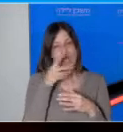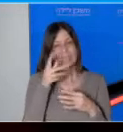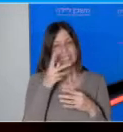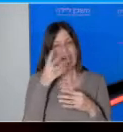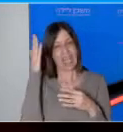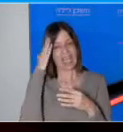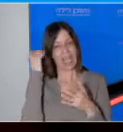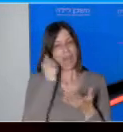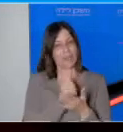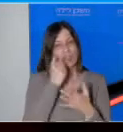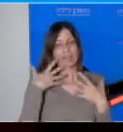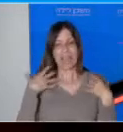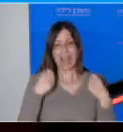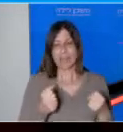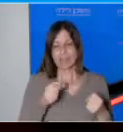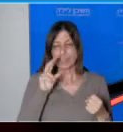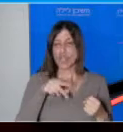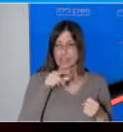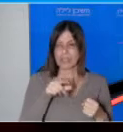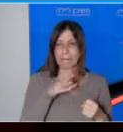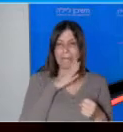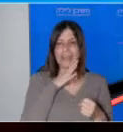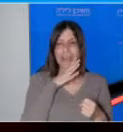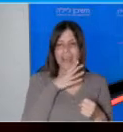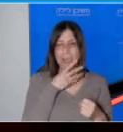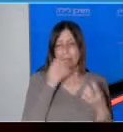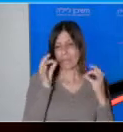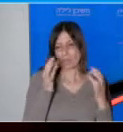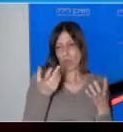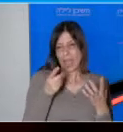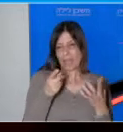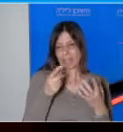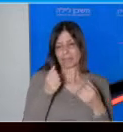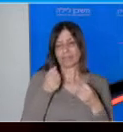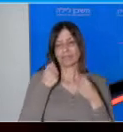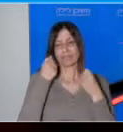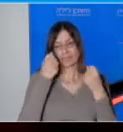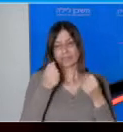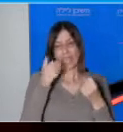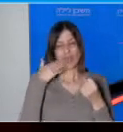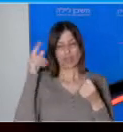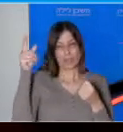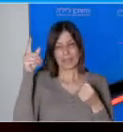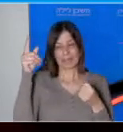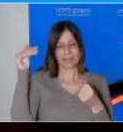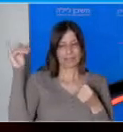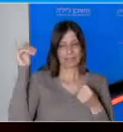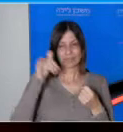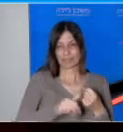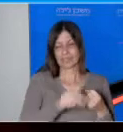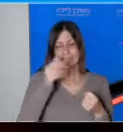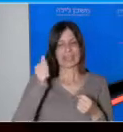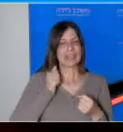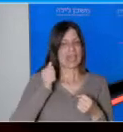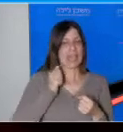הכרה בתעודת מחלימים, שיש עם זה איזושהי בעיה, ואז במיוחד נגיד נוסעים מארצות הברית שהם נחשבים לתיירים